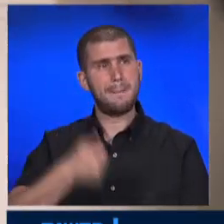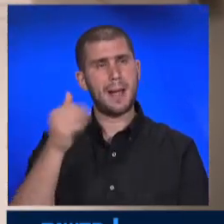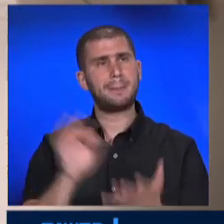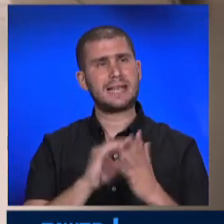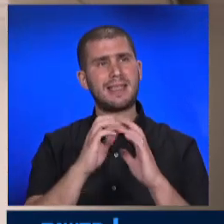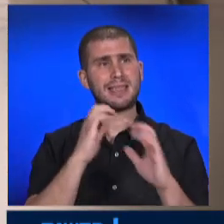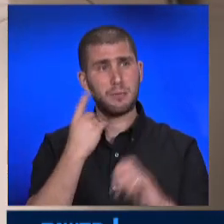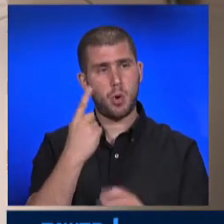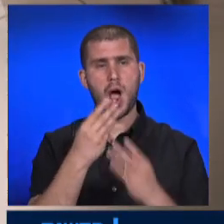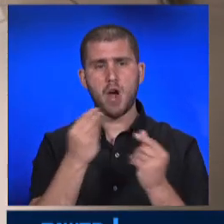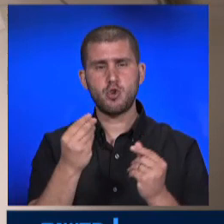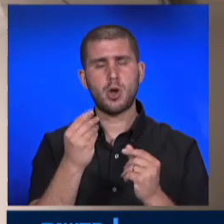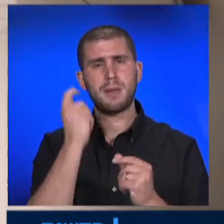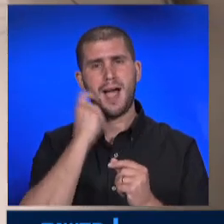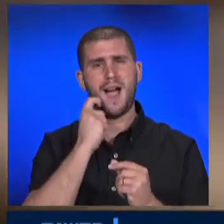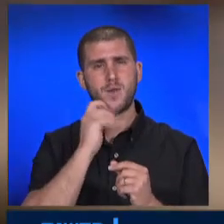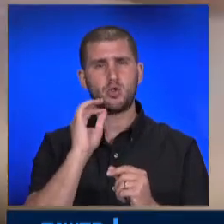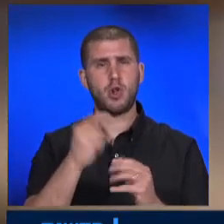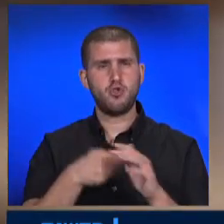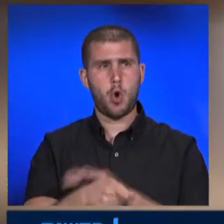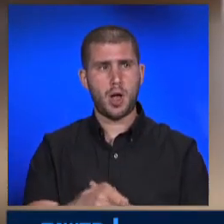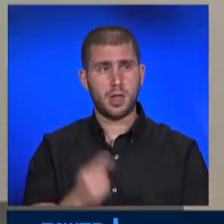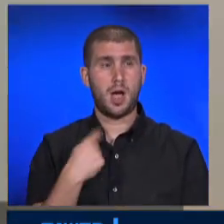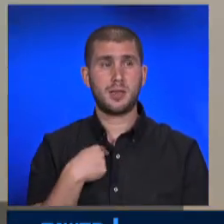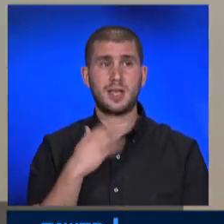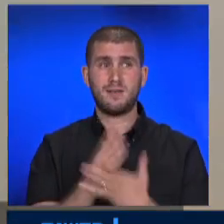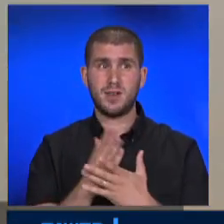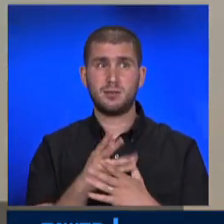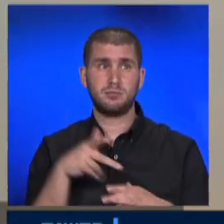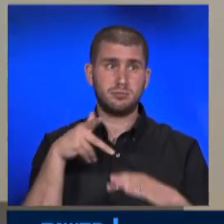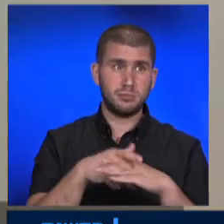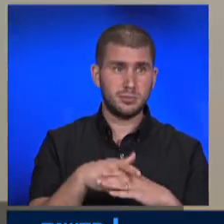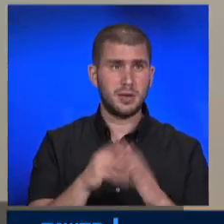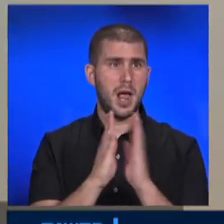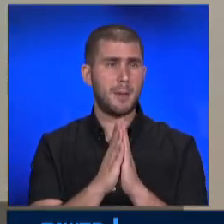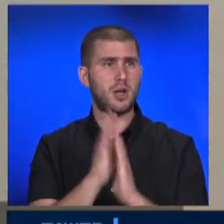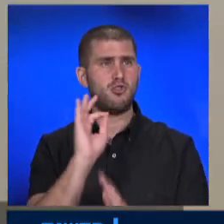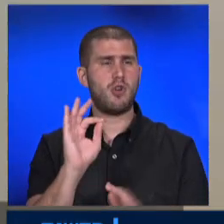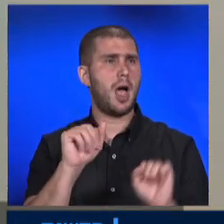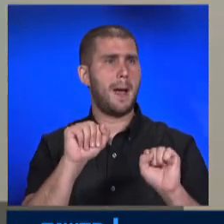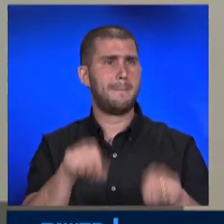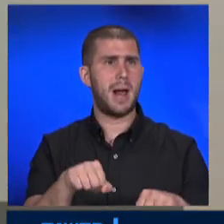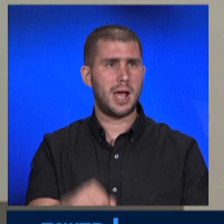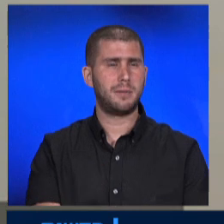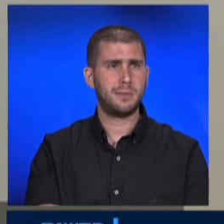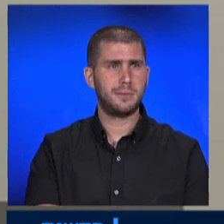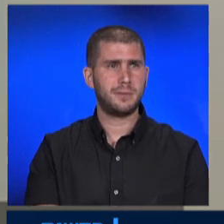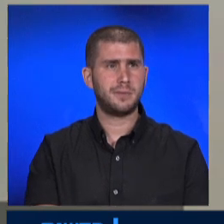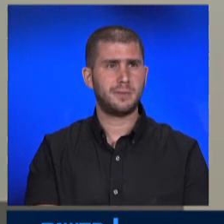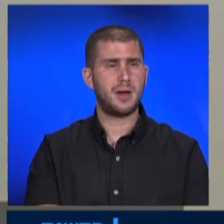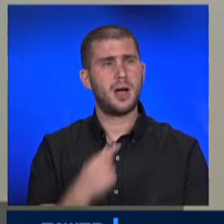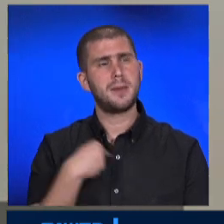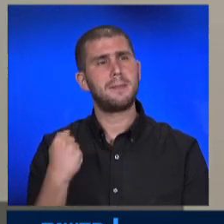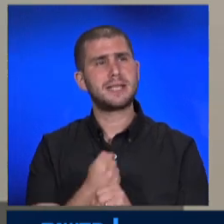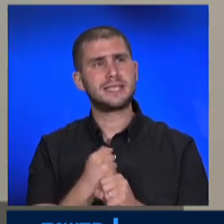התחבורה, שחשוד בעבירות שוחד. אני נכנסתי לתמונה לבקשתו של הבעלים. תעסק עם